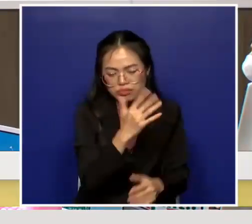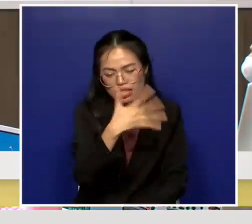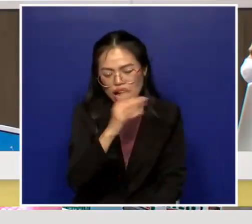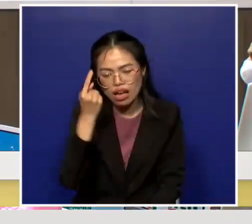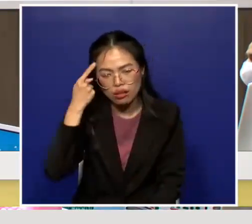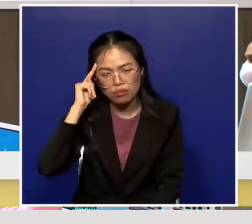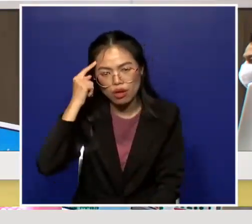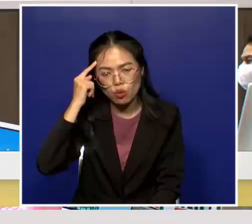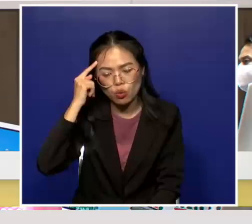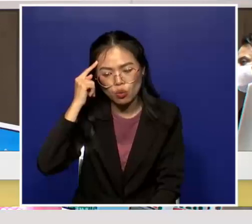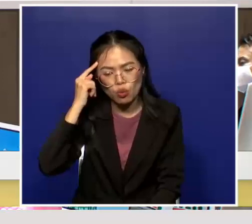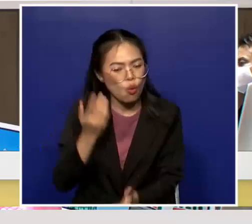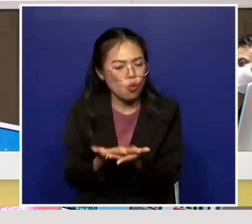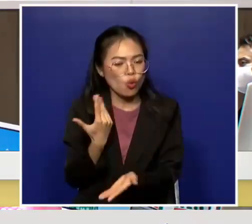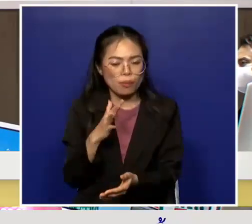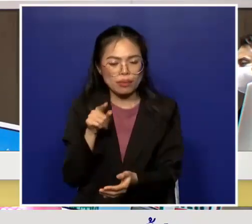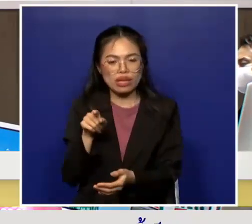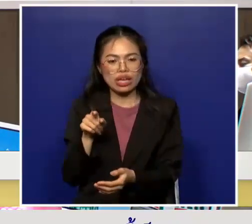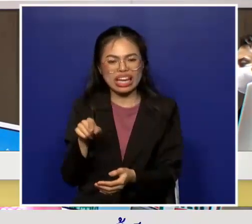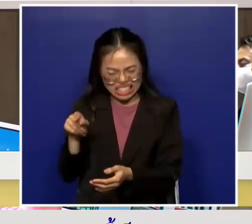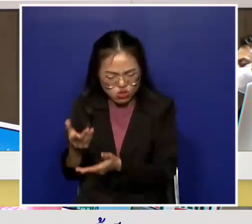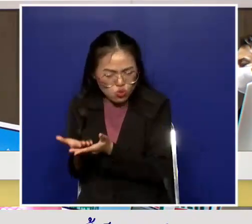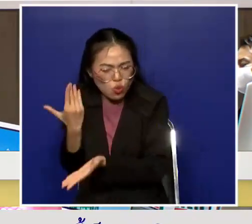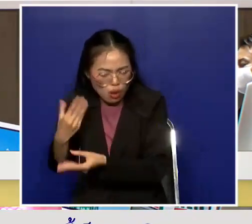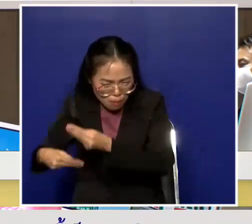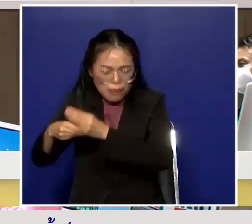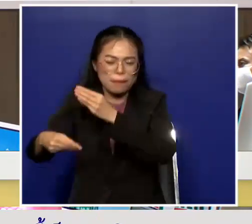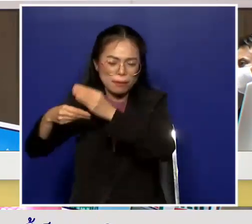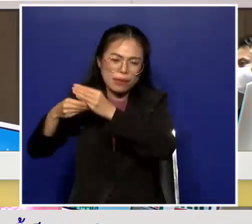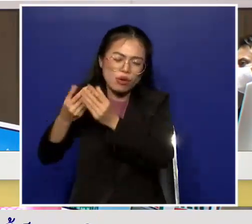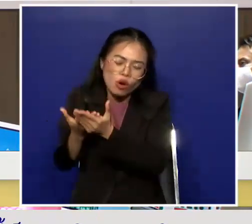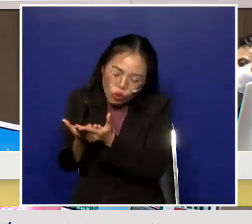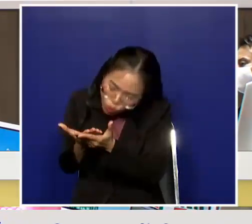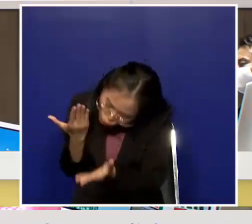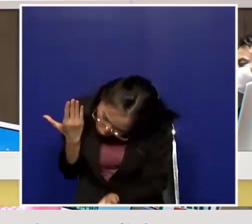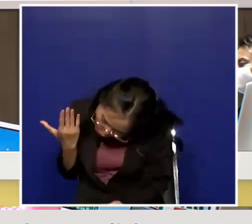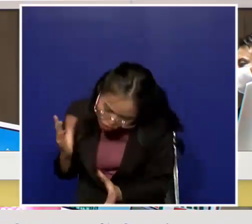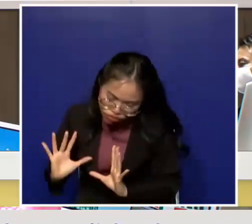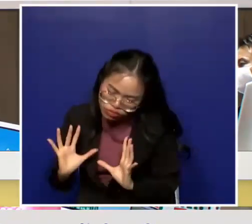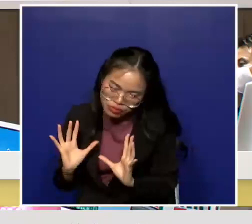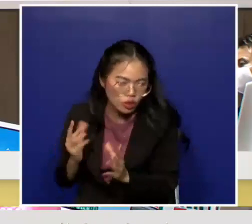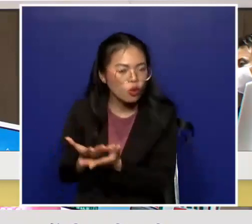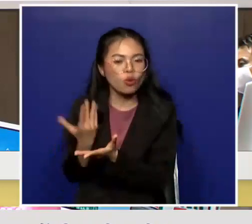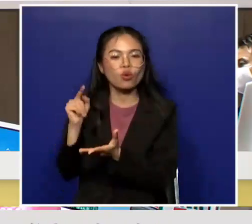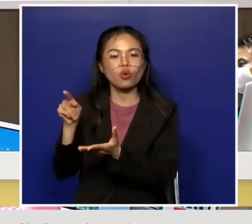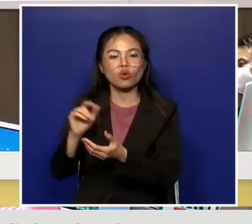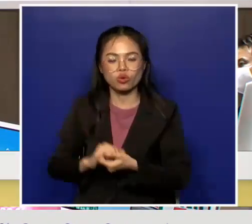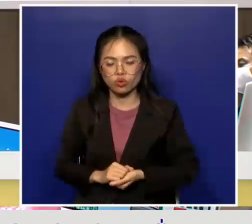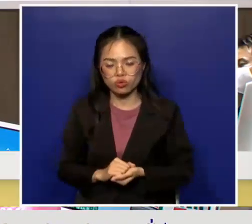โอกาสจะรวยเหมือนเขาที่เขารวยแล้วยังรวยอีกรวยอีกรวยอีกรวยจนจุกนี่คือสิ่งที่เกิดขึ้น